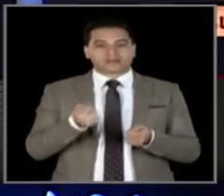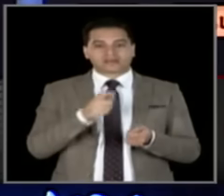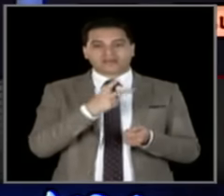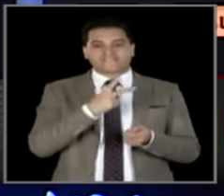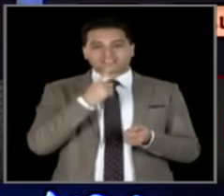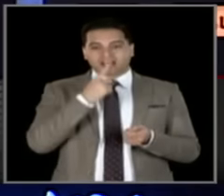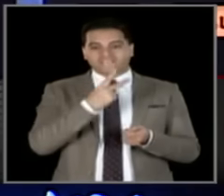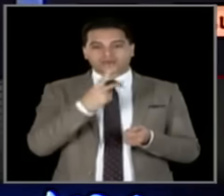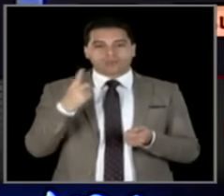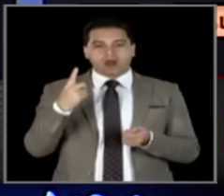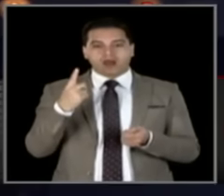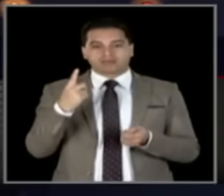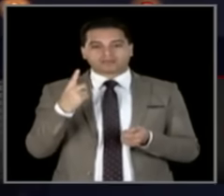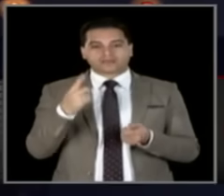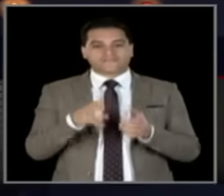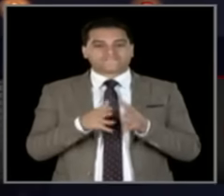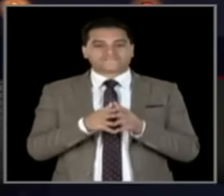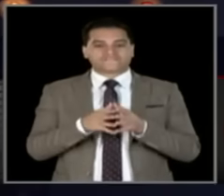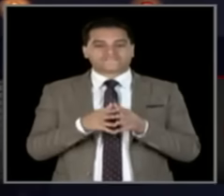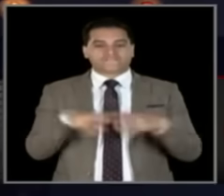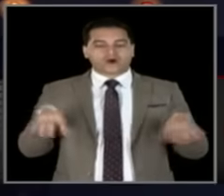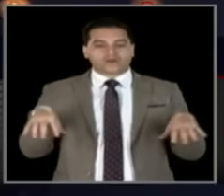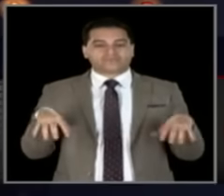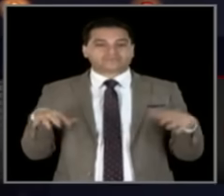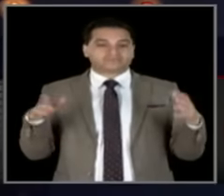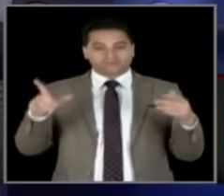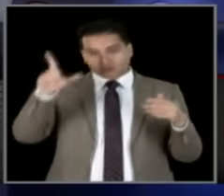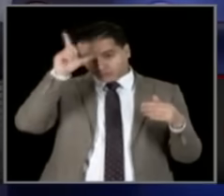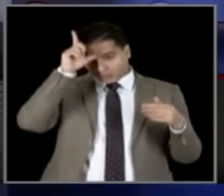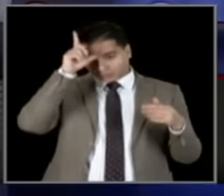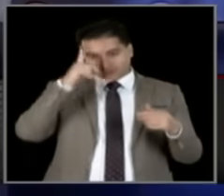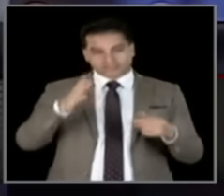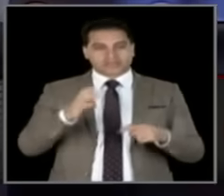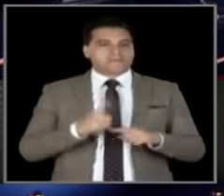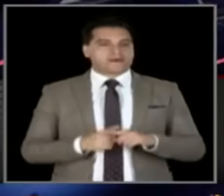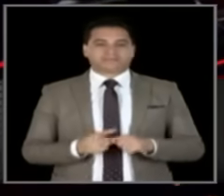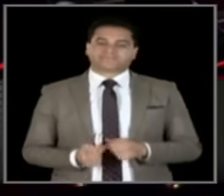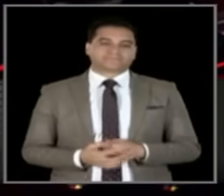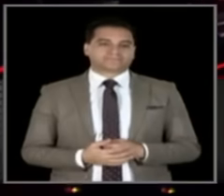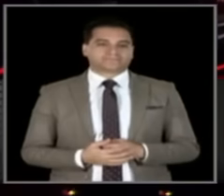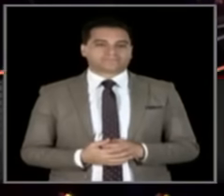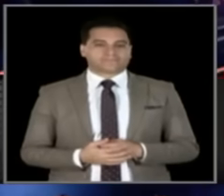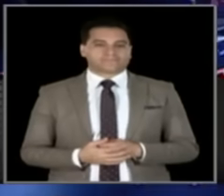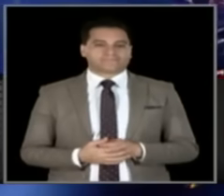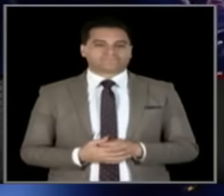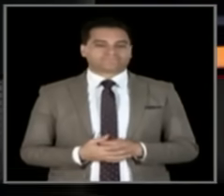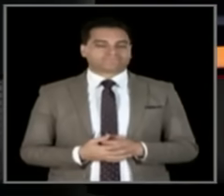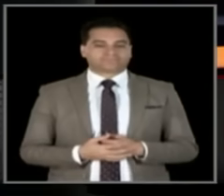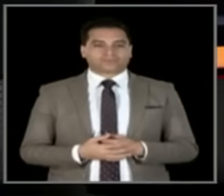إجابتك؟ الأردن. محمد الغريب. الأردن. إجابة خاطئة.